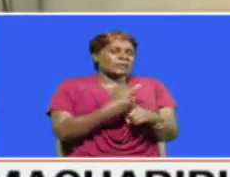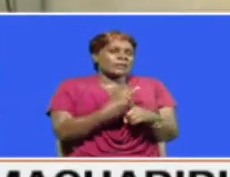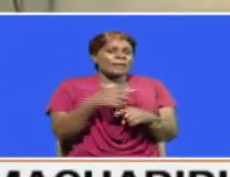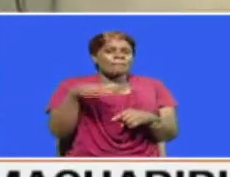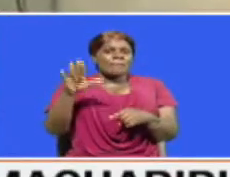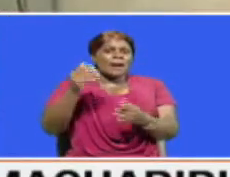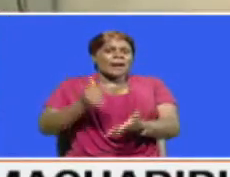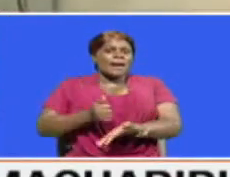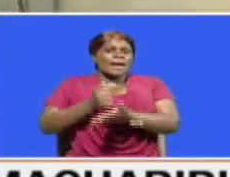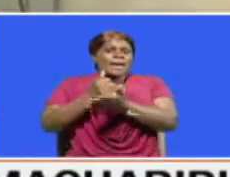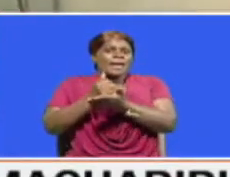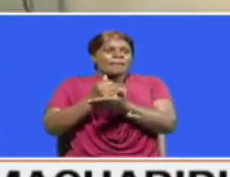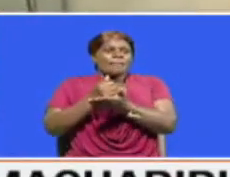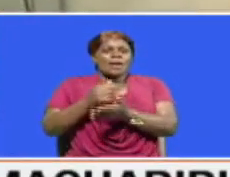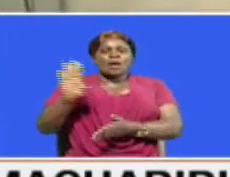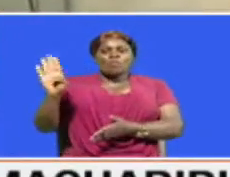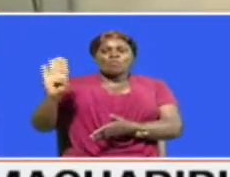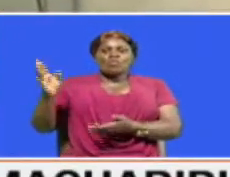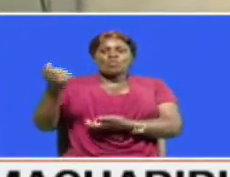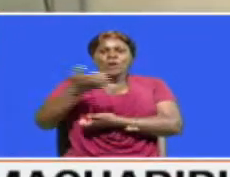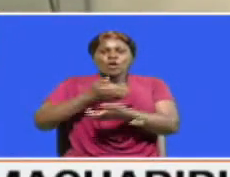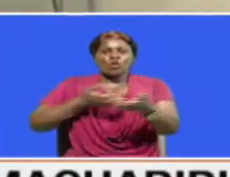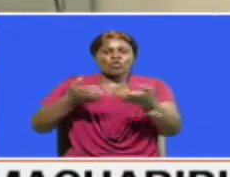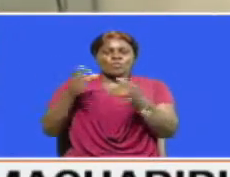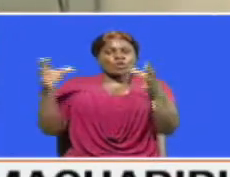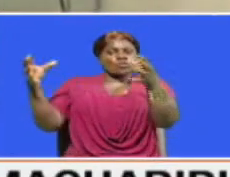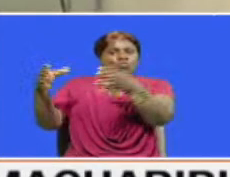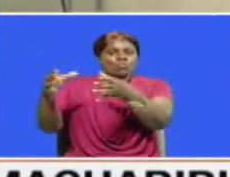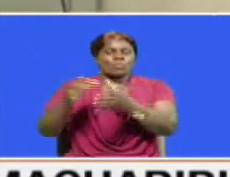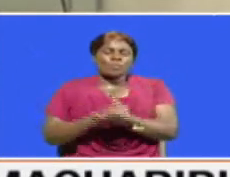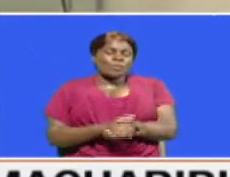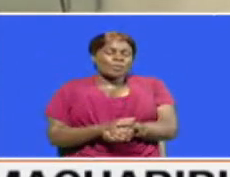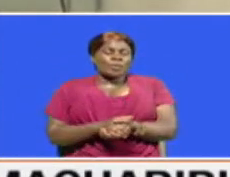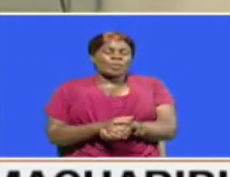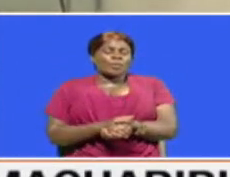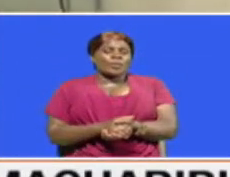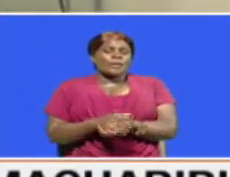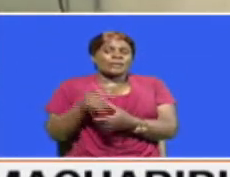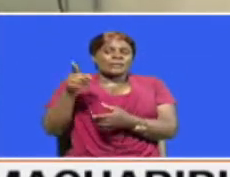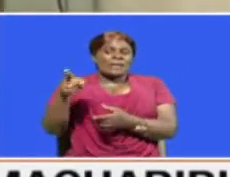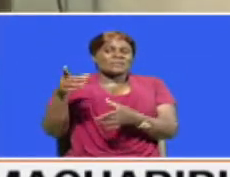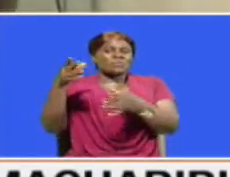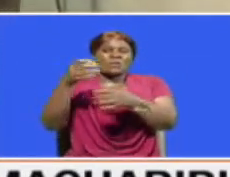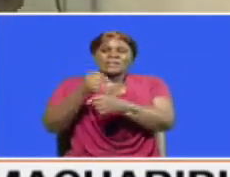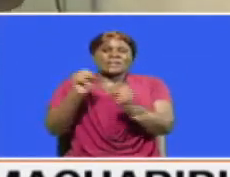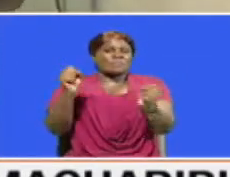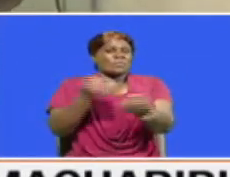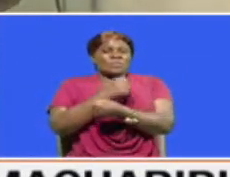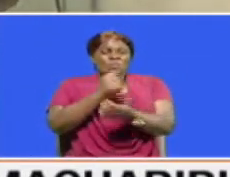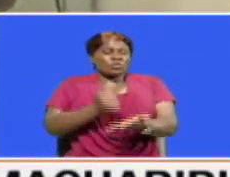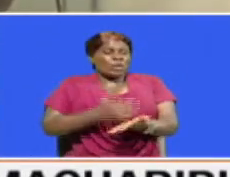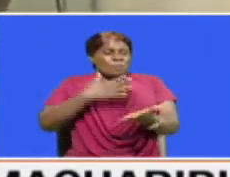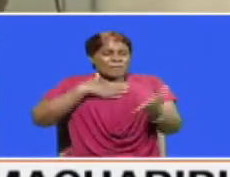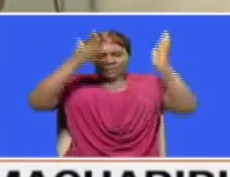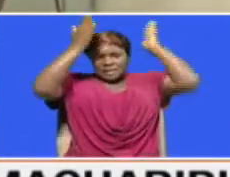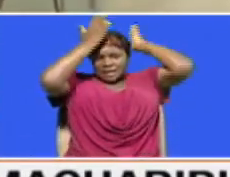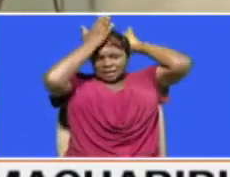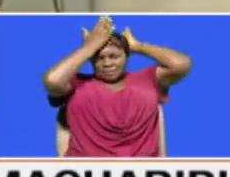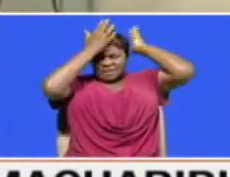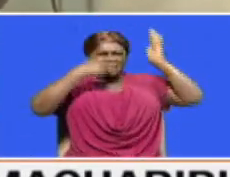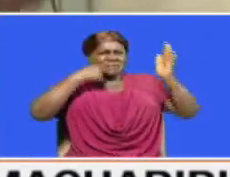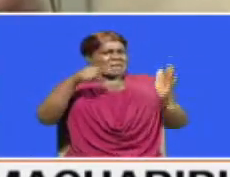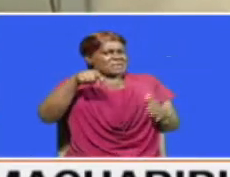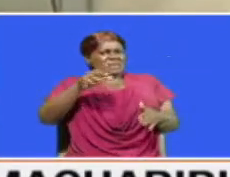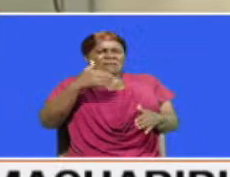ambayo yanasaidia zile counties ambazo ziko kwa blue economy. Sasa haya mashirika haizingatii Kakamega kwa sababu